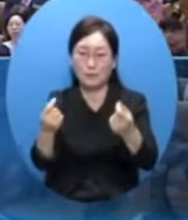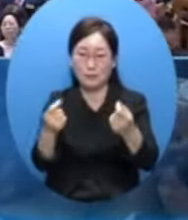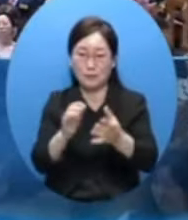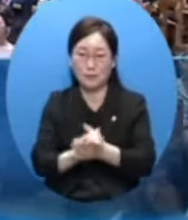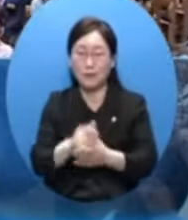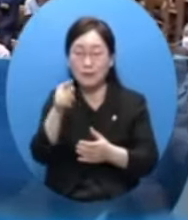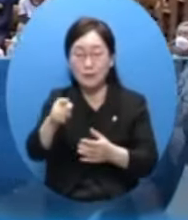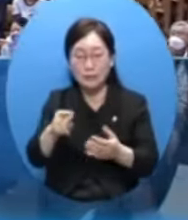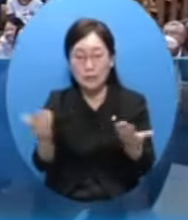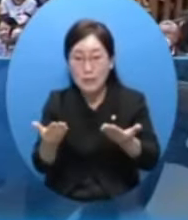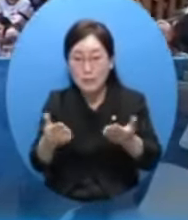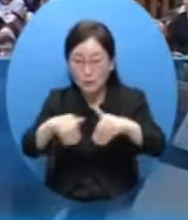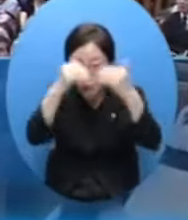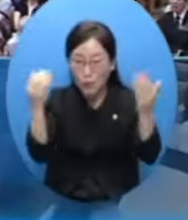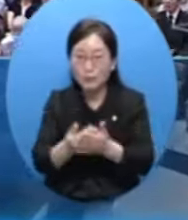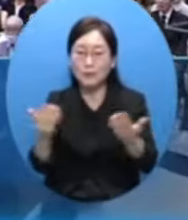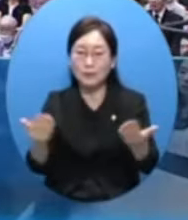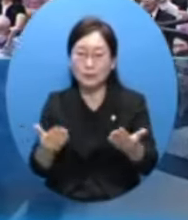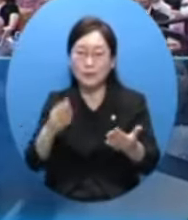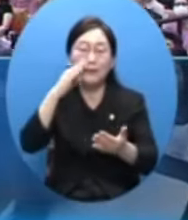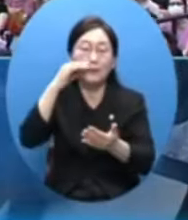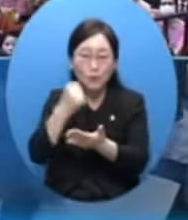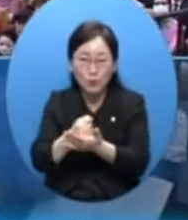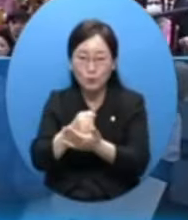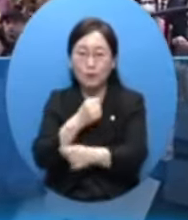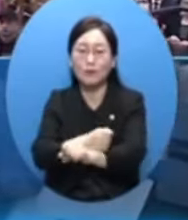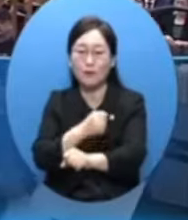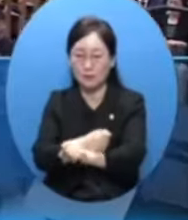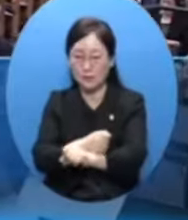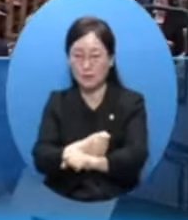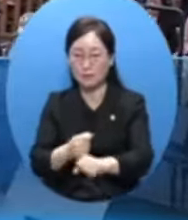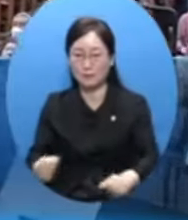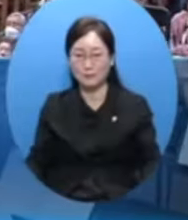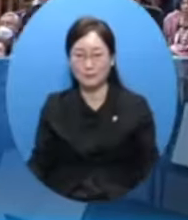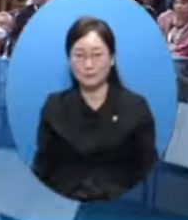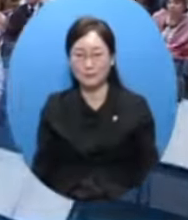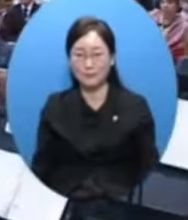같으니 그가 하는 모든 일이 다 형통하리로다.